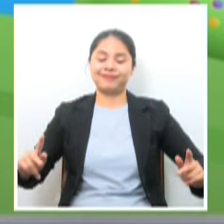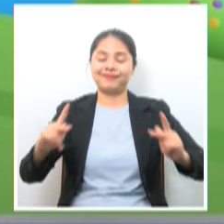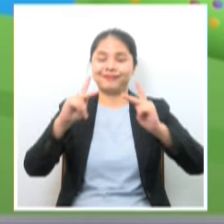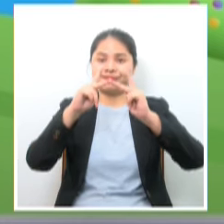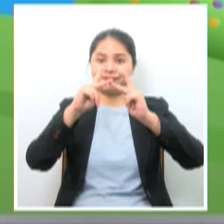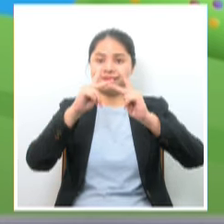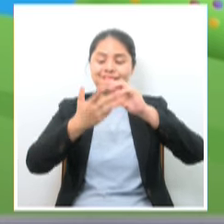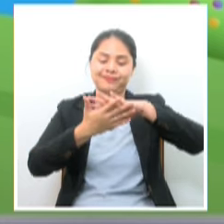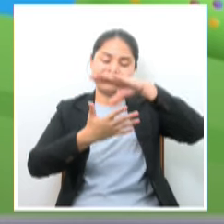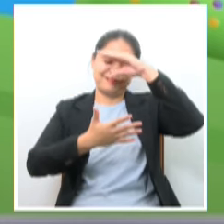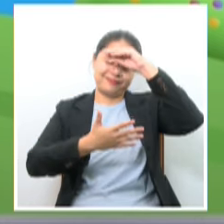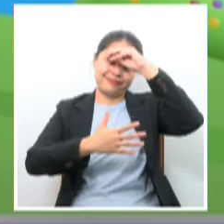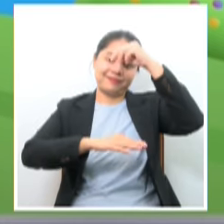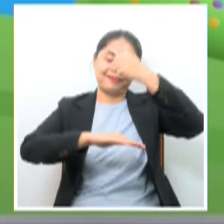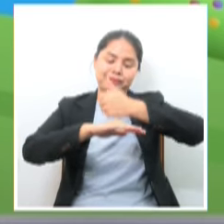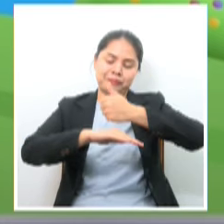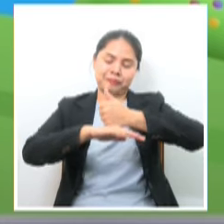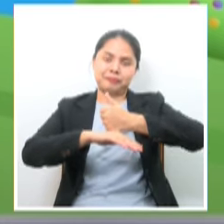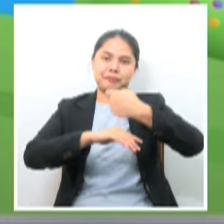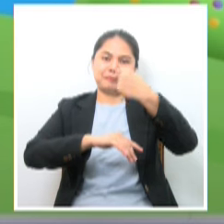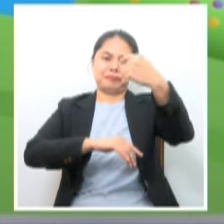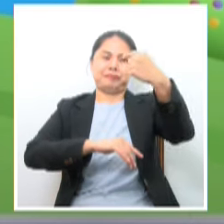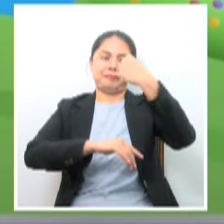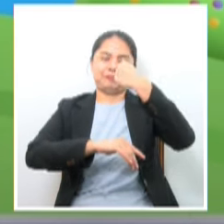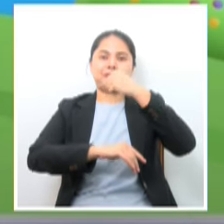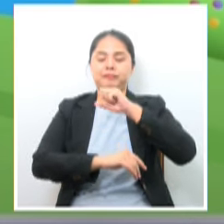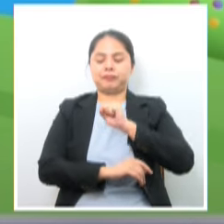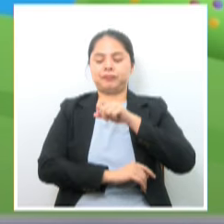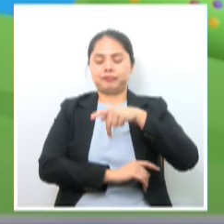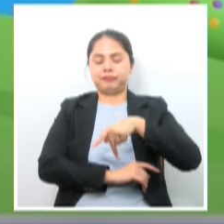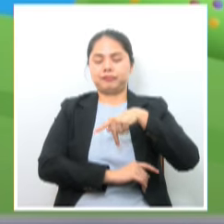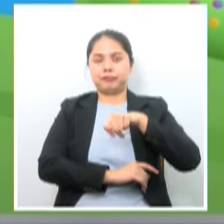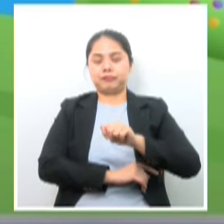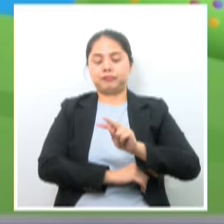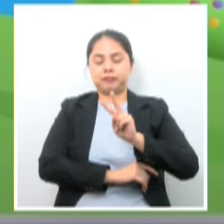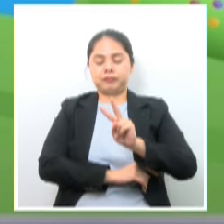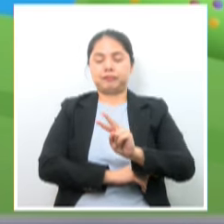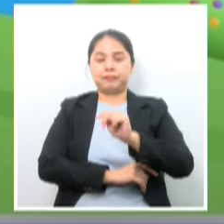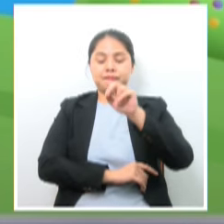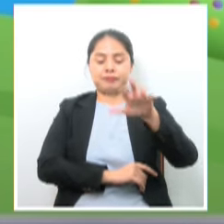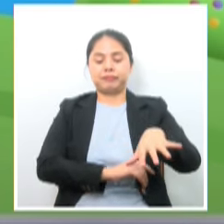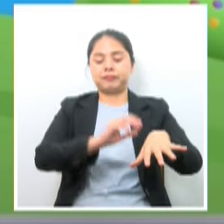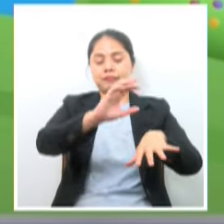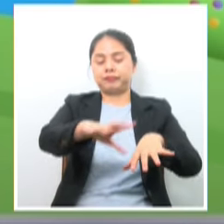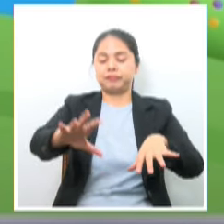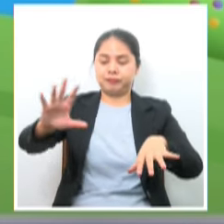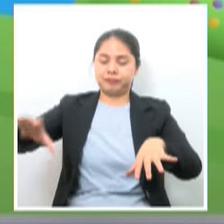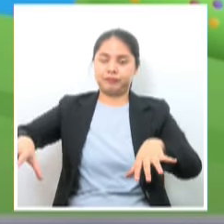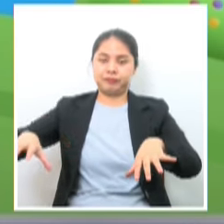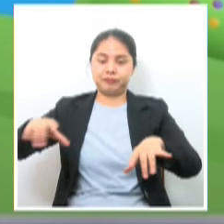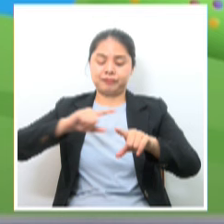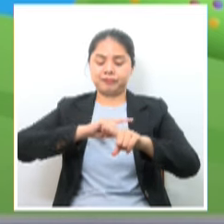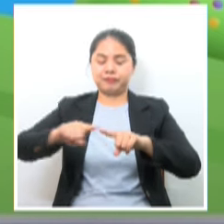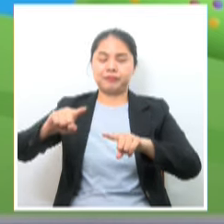งศึกษาธิการและท่านรัฐมนตรีช่วยได้กำชับมาที่สพฐ.ว่าให้เขตพื้นที่การศึกษาและก็โรงเรียนที่อยู่ในรัศมี30ถึ